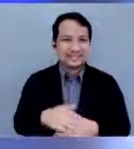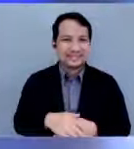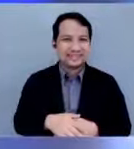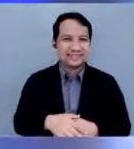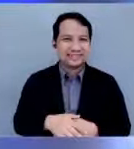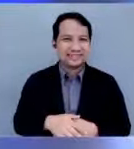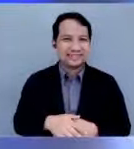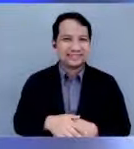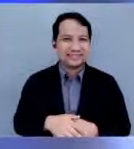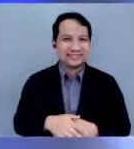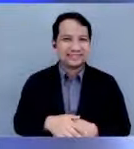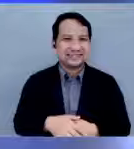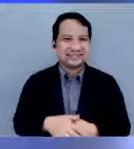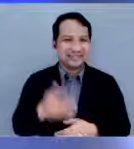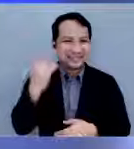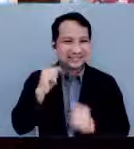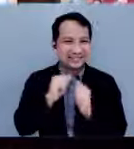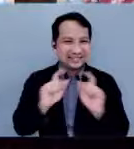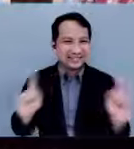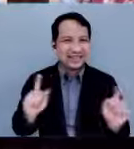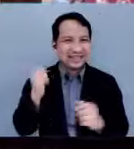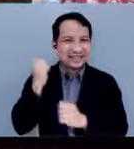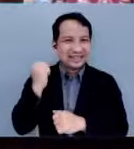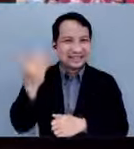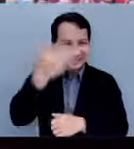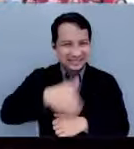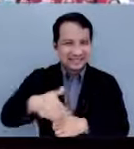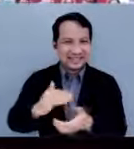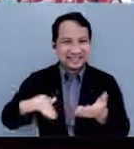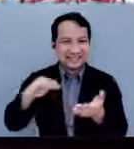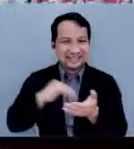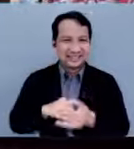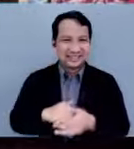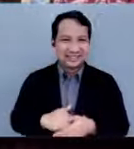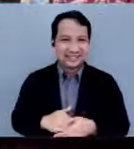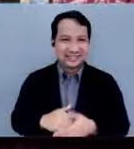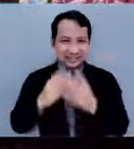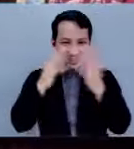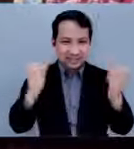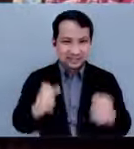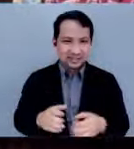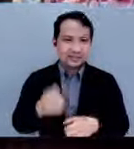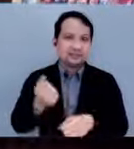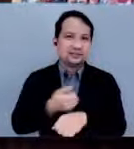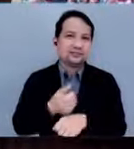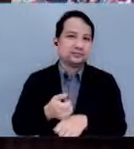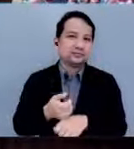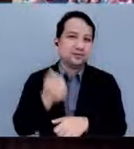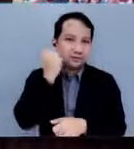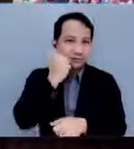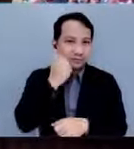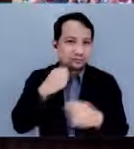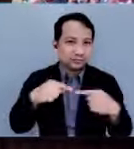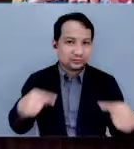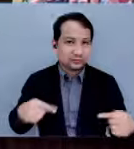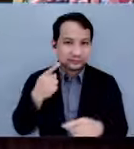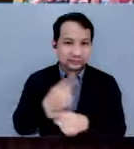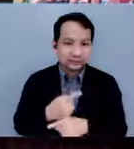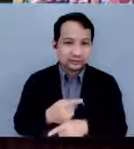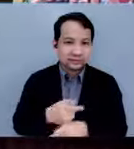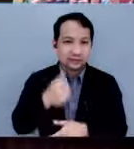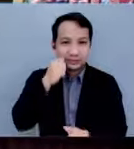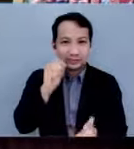Dami mga nangarap maging single ulit dito. Hindi, nainis ako sa asawa ko kasi ang hilig niya wrong timing makipag-away. Tama? Yung mga may mga